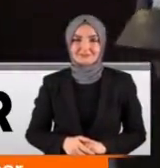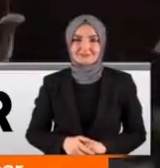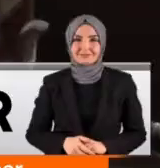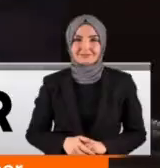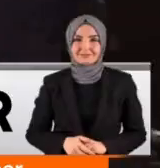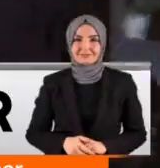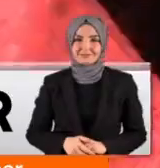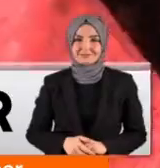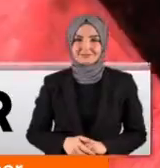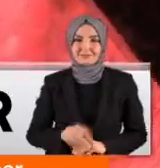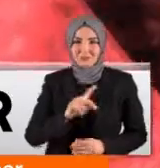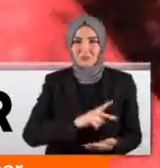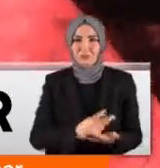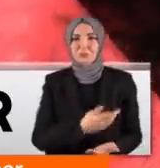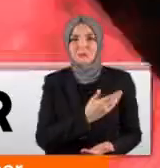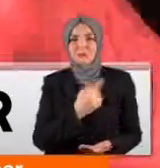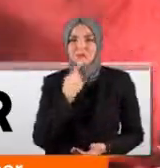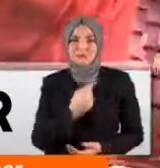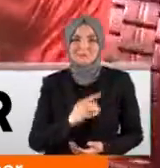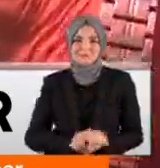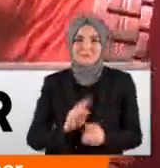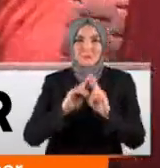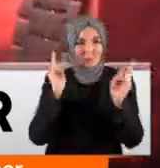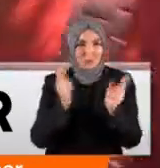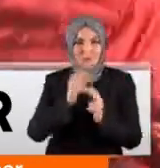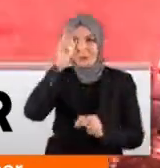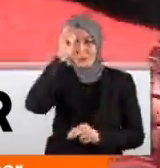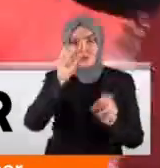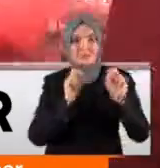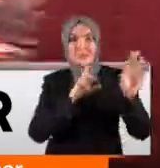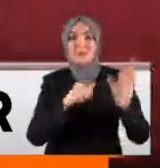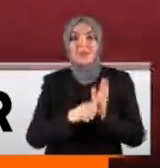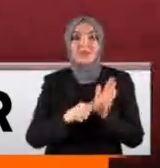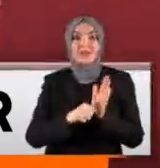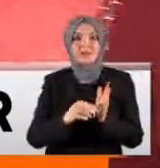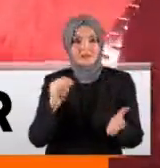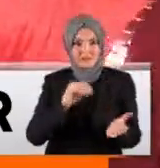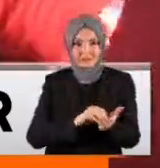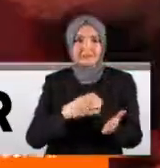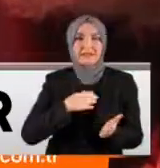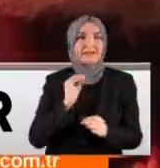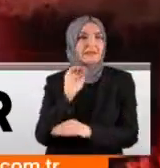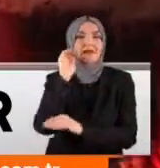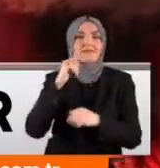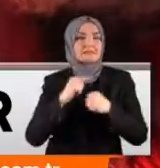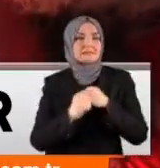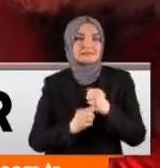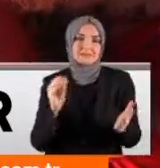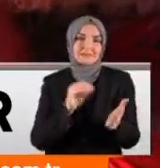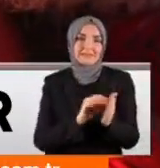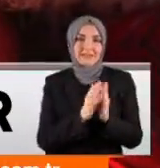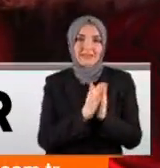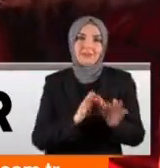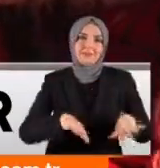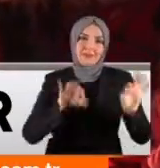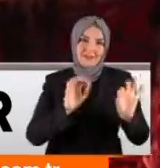Sen de düştün ya. Dünya ve Türk sinemasının tarihiyle kendi biyografisinin yer aldığı bir kitap hazırlayan İhsan Gedik artık o kitabı